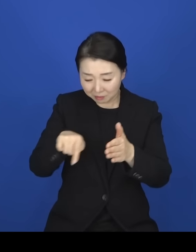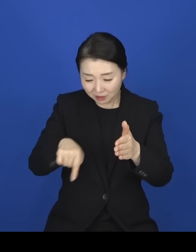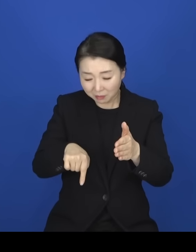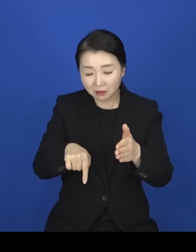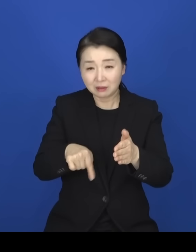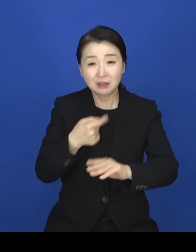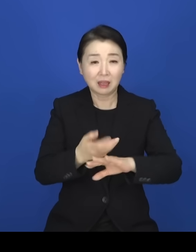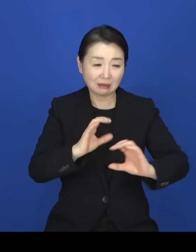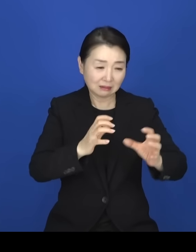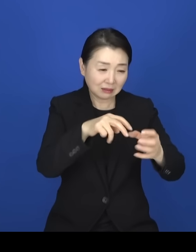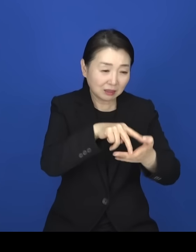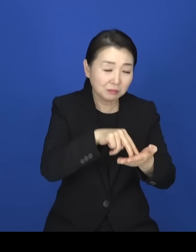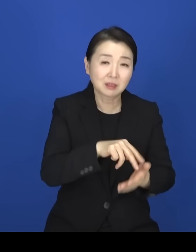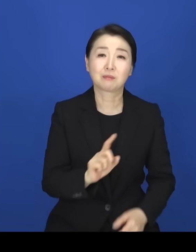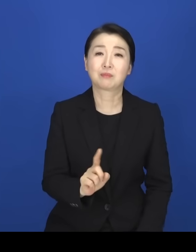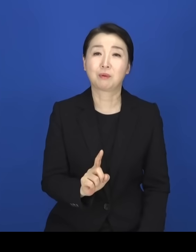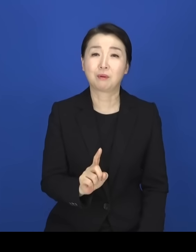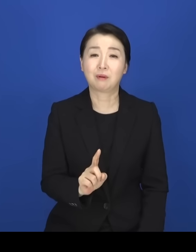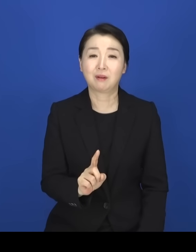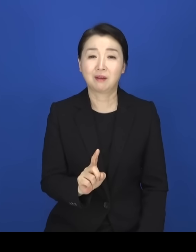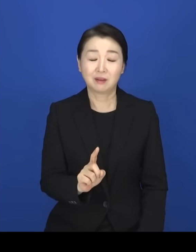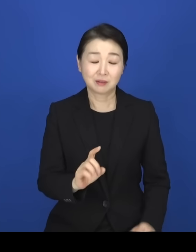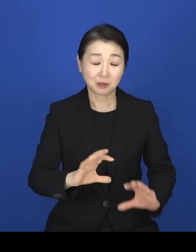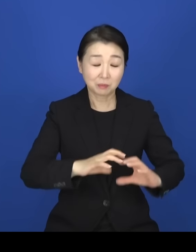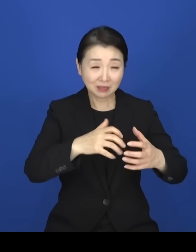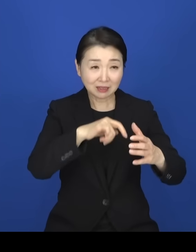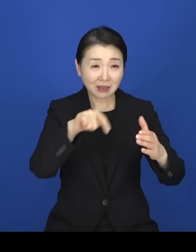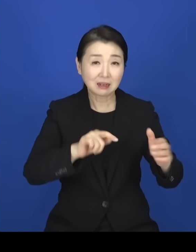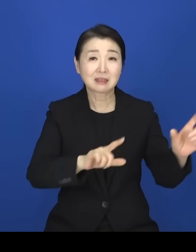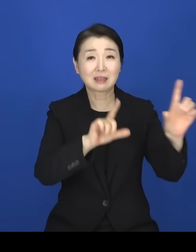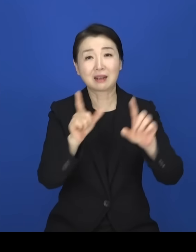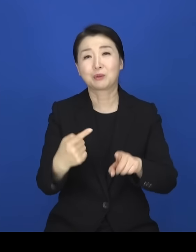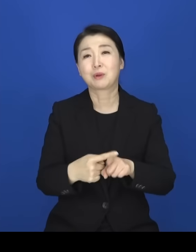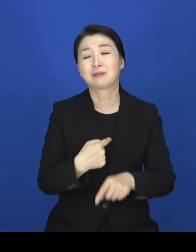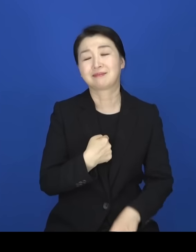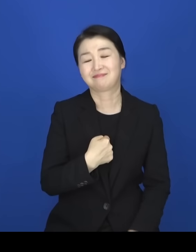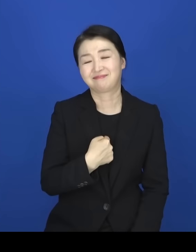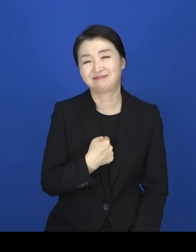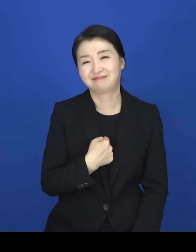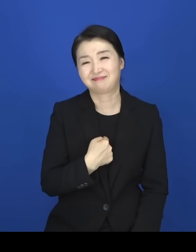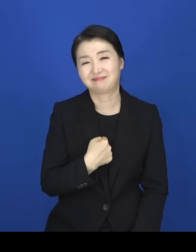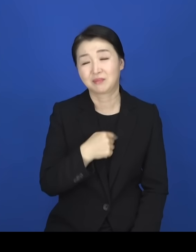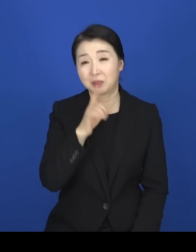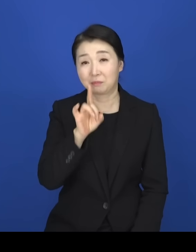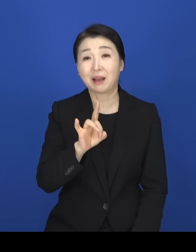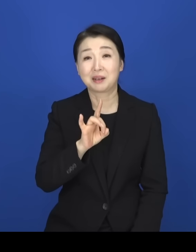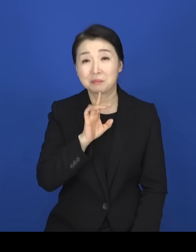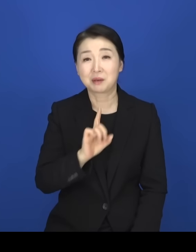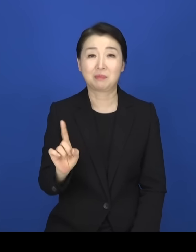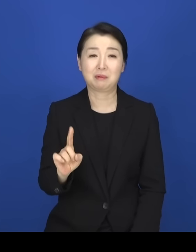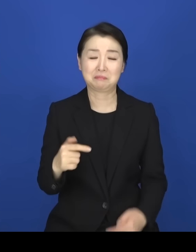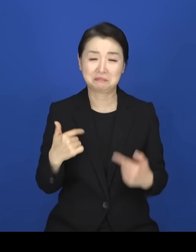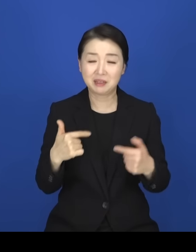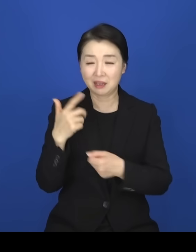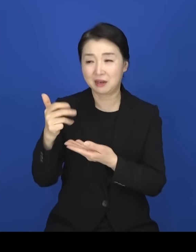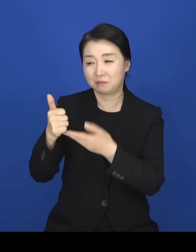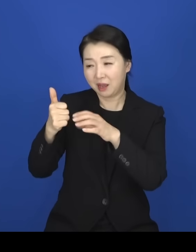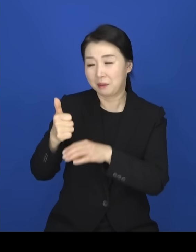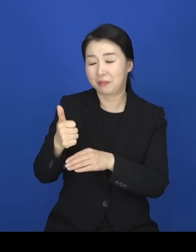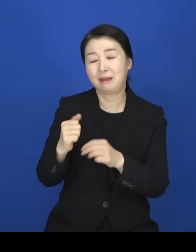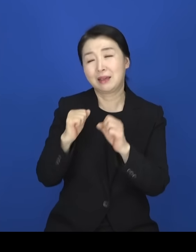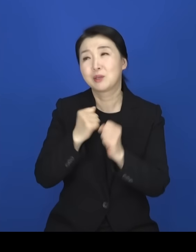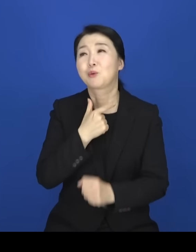이 세상적인 정말 세상 속에서 살아가는 거나 마찬가지구나. 이게 내가 말만 네. 맨날 이렇게 하나님 앞에